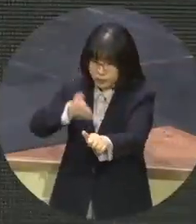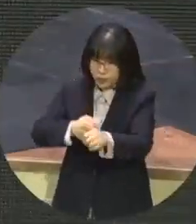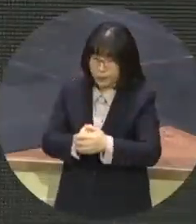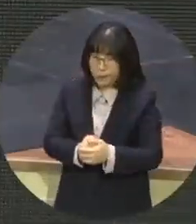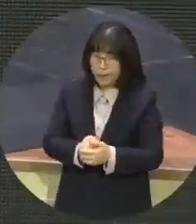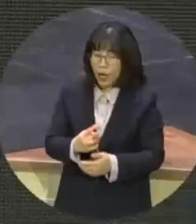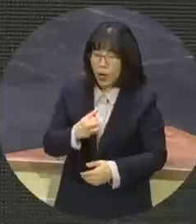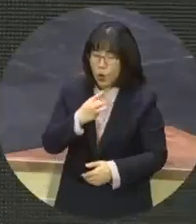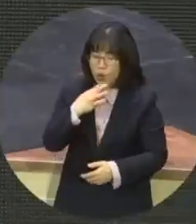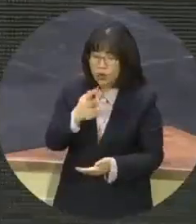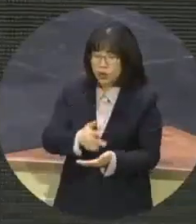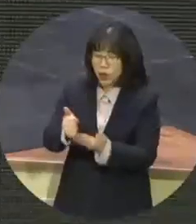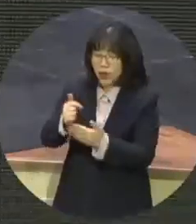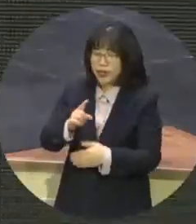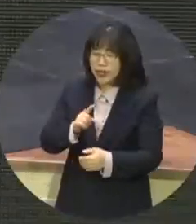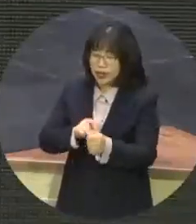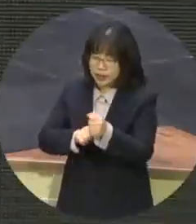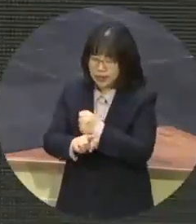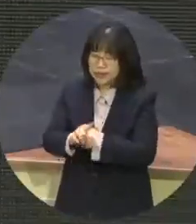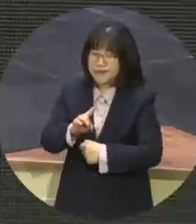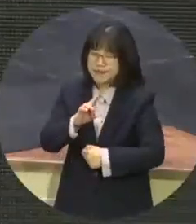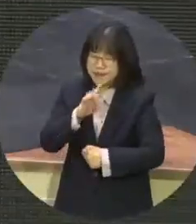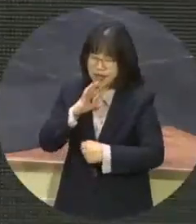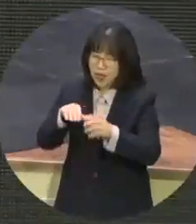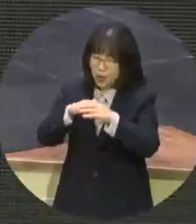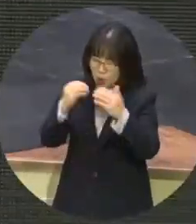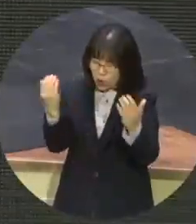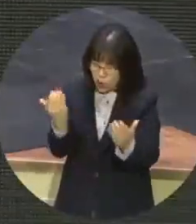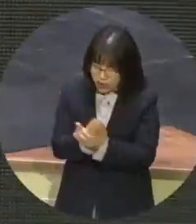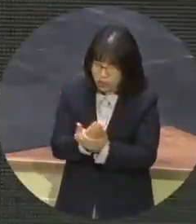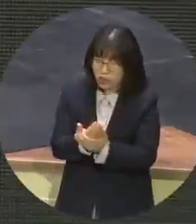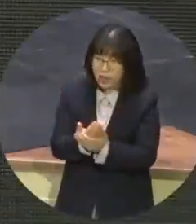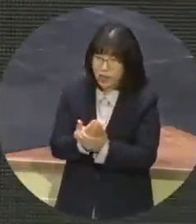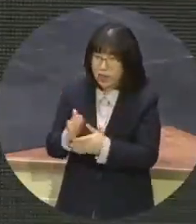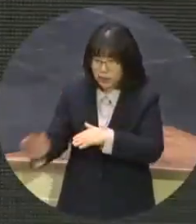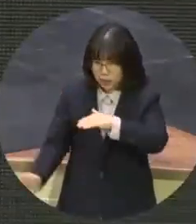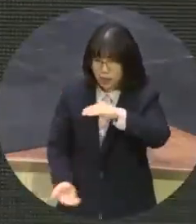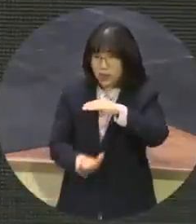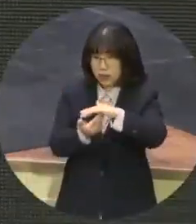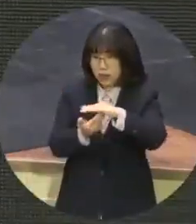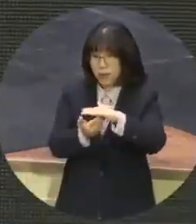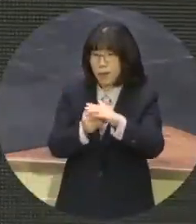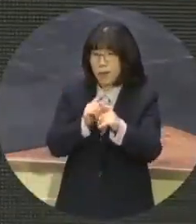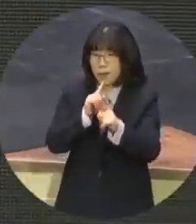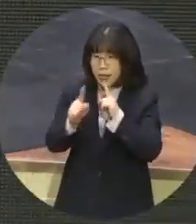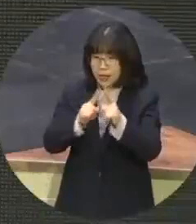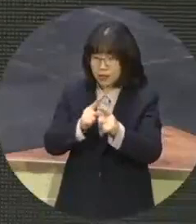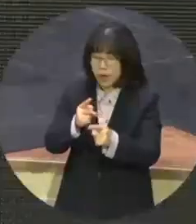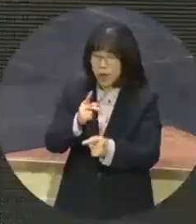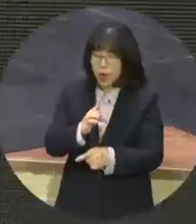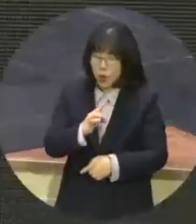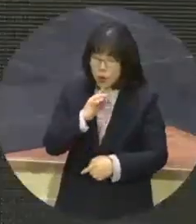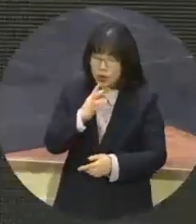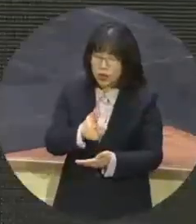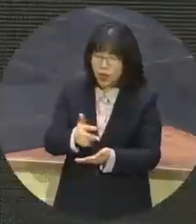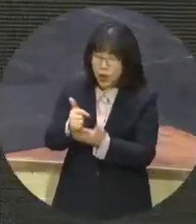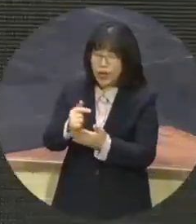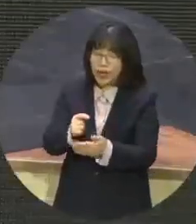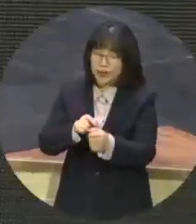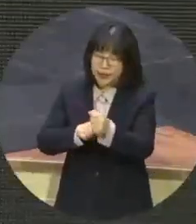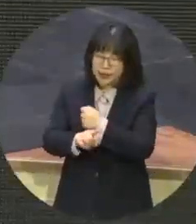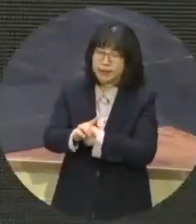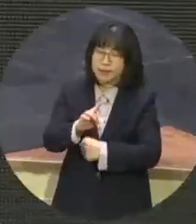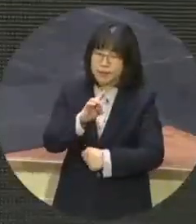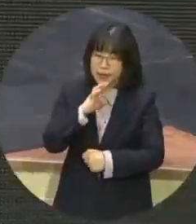여호와의 뜻만이 완전히 서리라. 이걸 하루 종일 묵상해 보세요. 오직 여호와의 뜻만이.